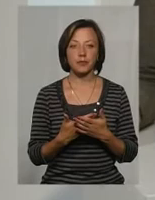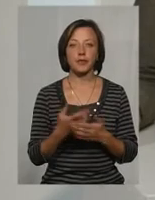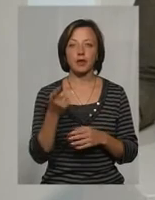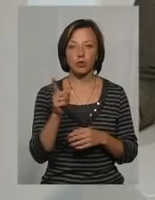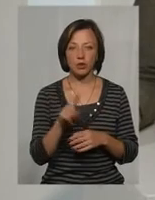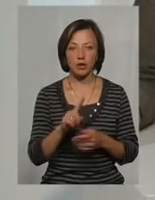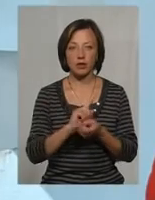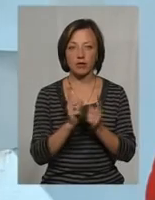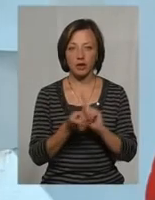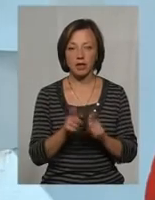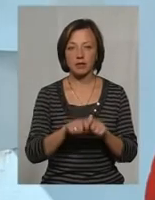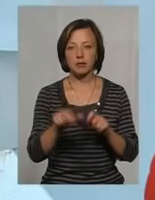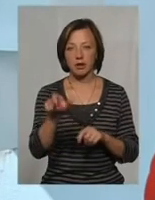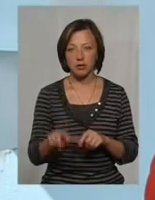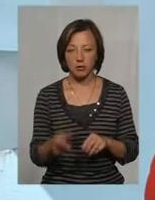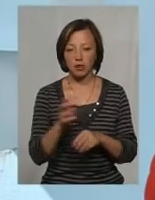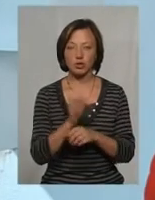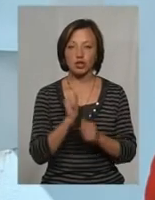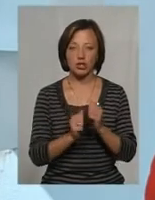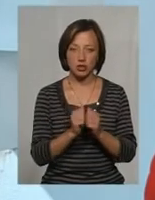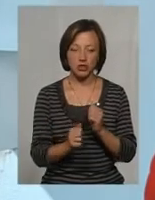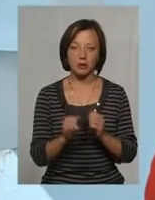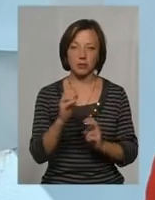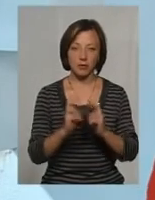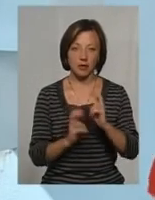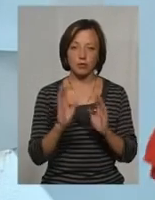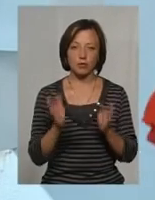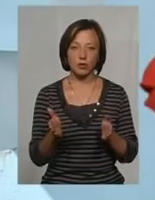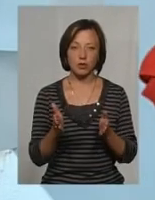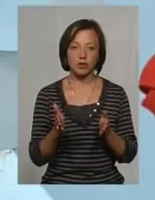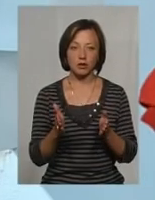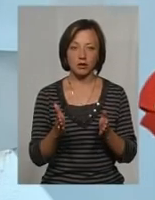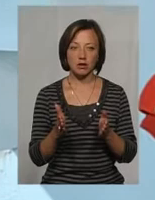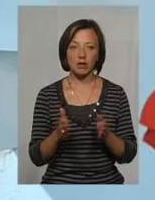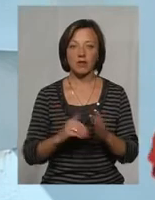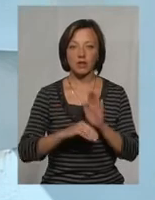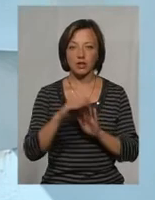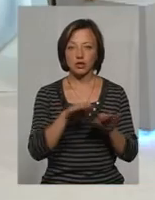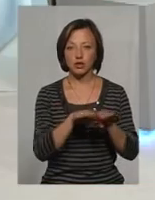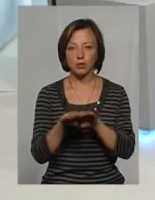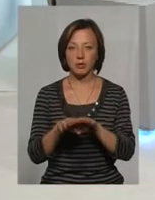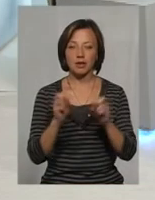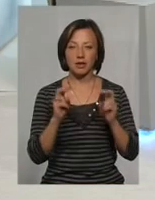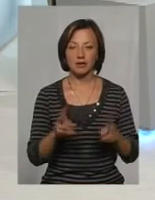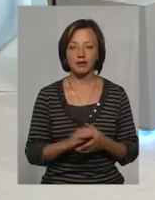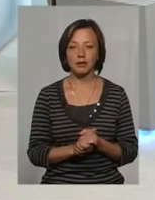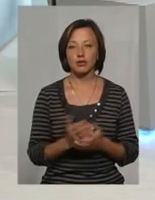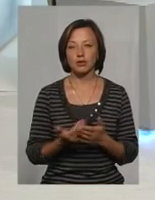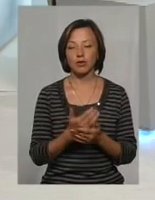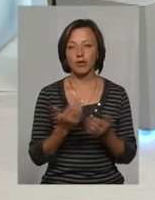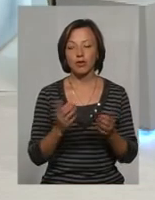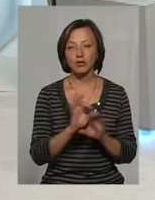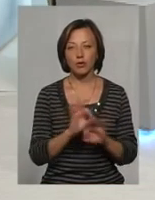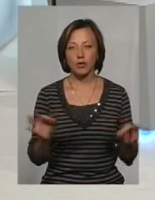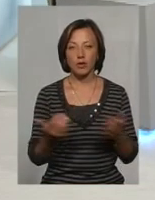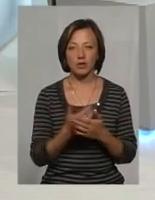тоді навпаки інспектор буде приходити частіше і те підприємство попаде в вищий ступень ризику. Чудова новина. Ми тепер знаємо, що